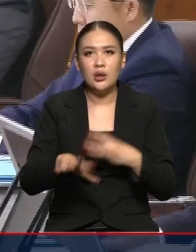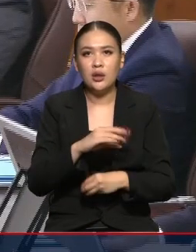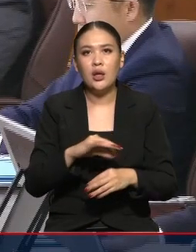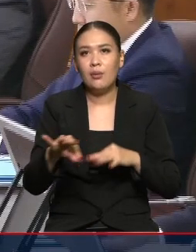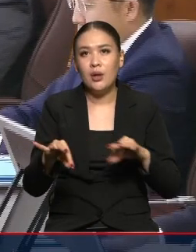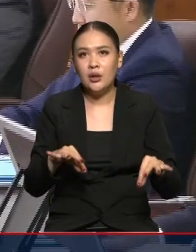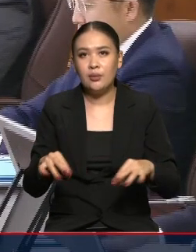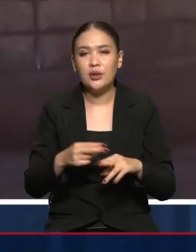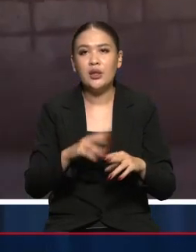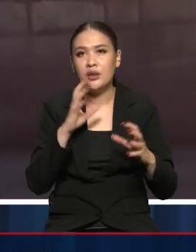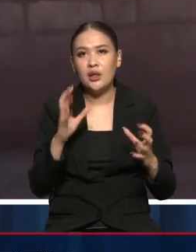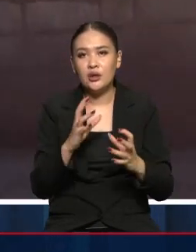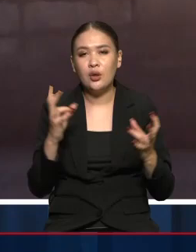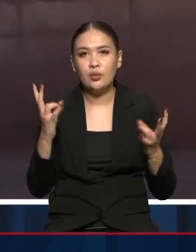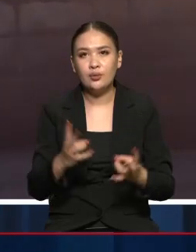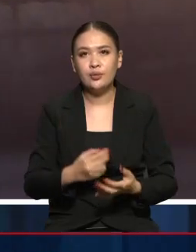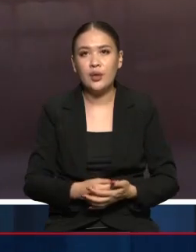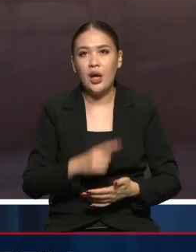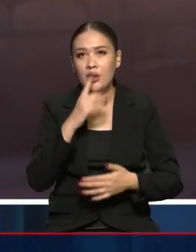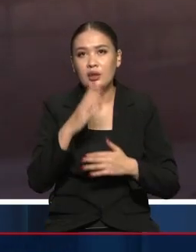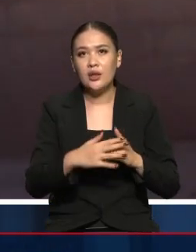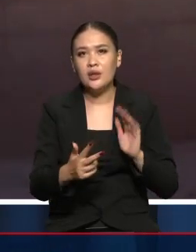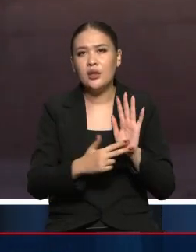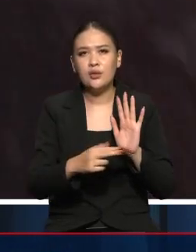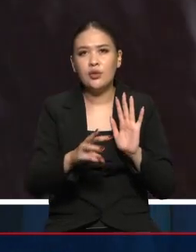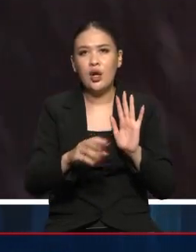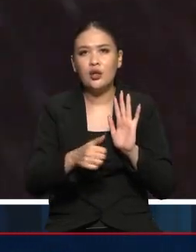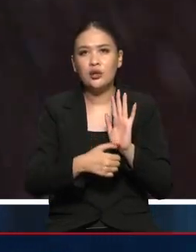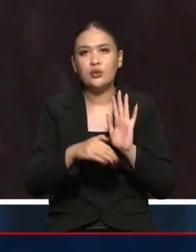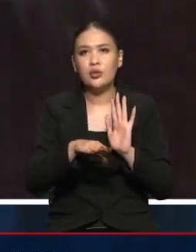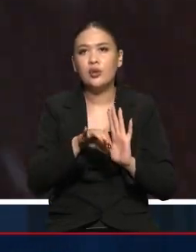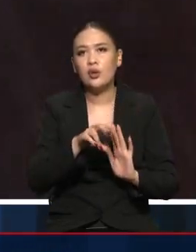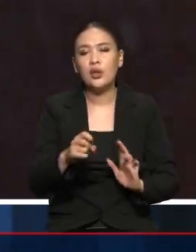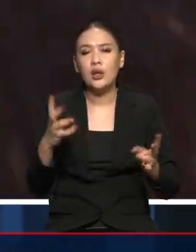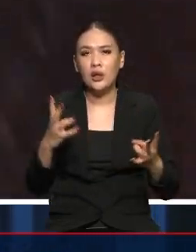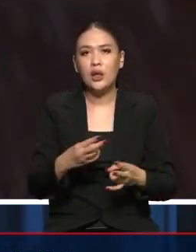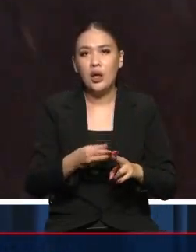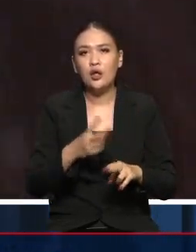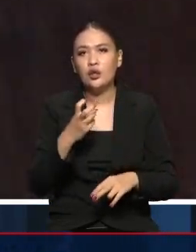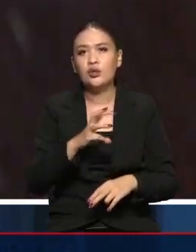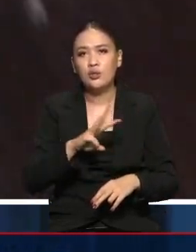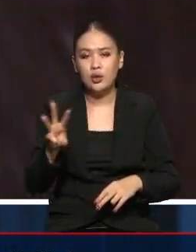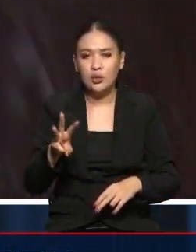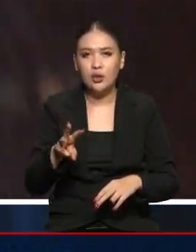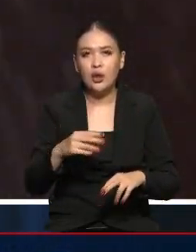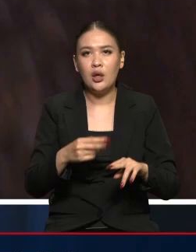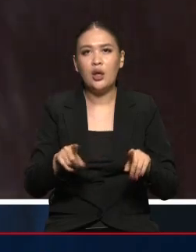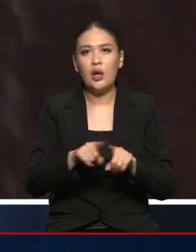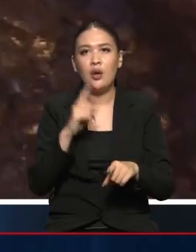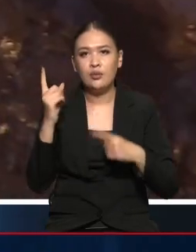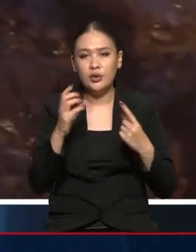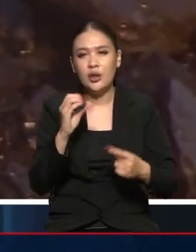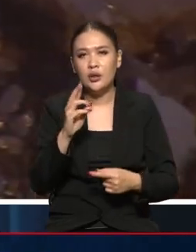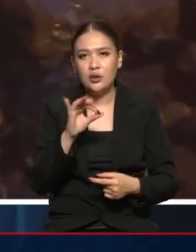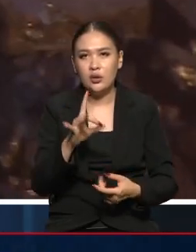параметрлерді сақтай білу. Алдағы қысқа шамамен 8 миллион 600 мың тонна көмір қажет. Оның 200 миллион 300 мыңы коммуналдық тұрмыстық секторға.